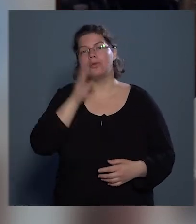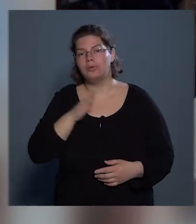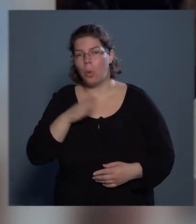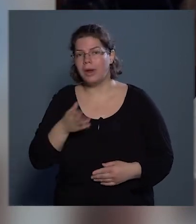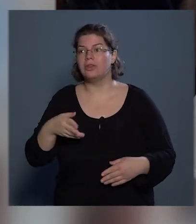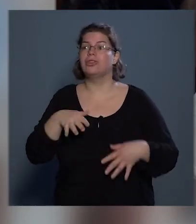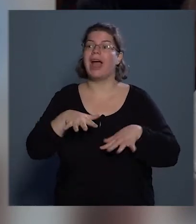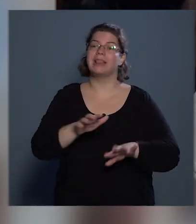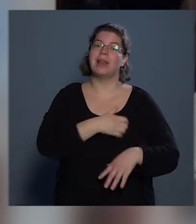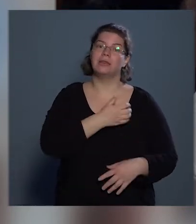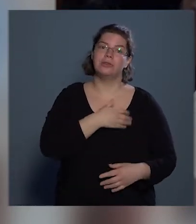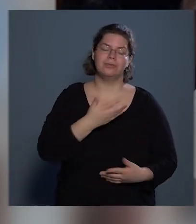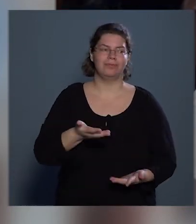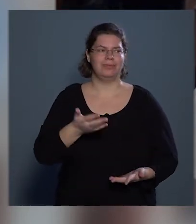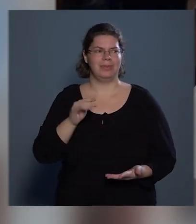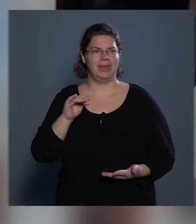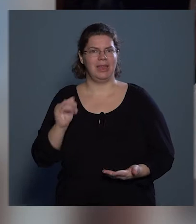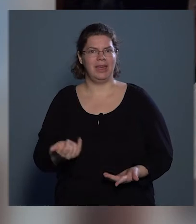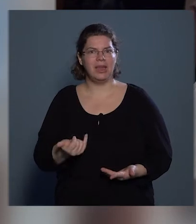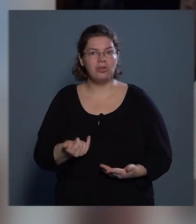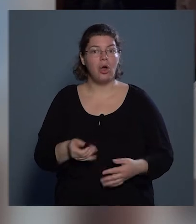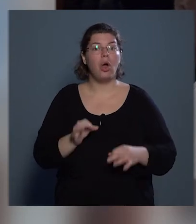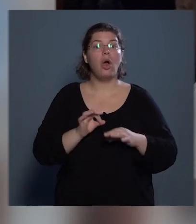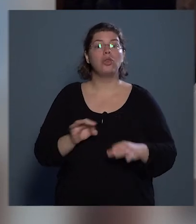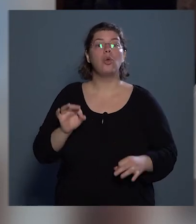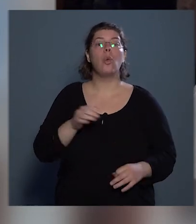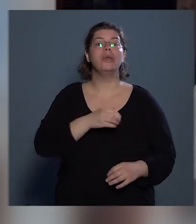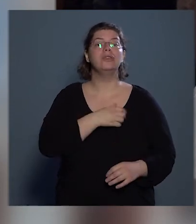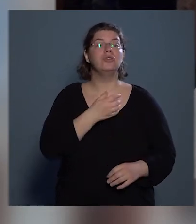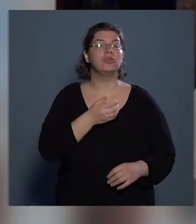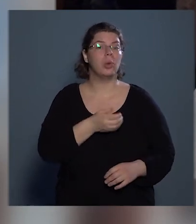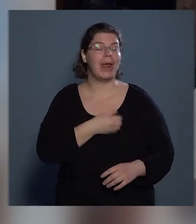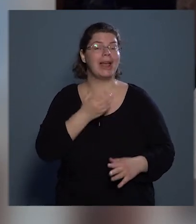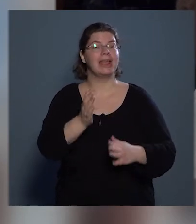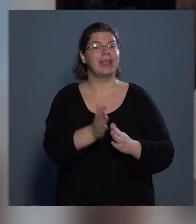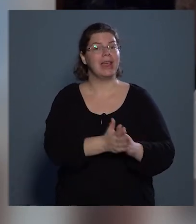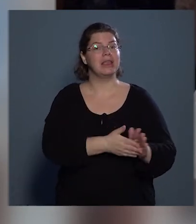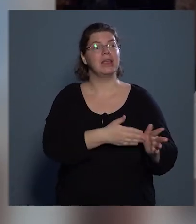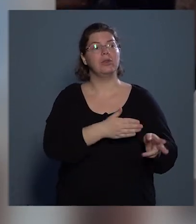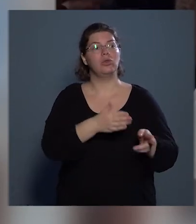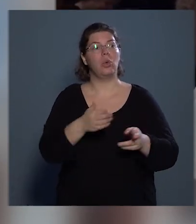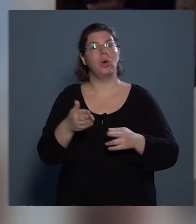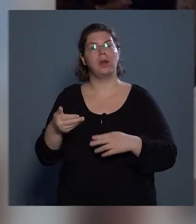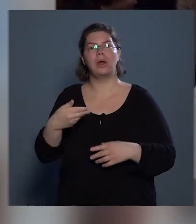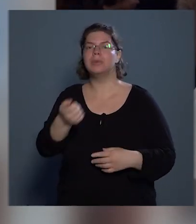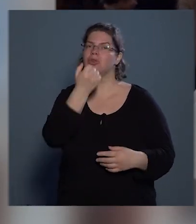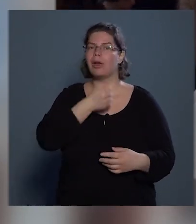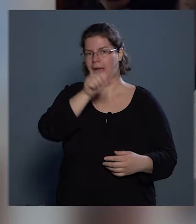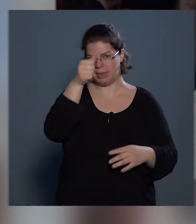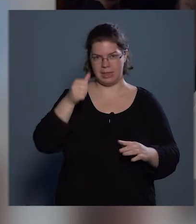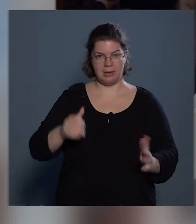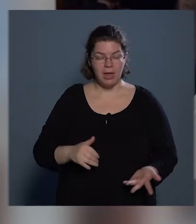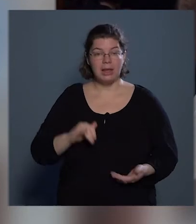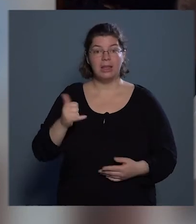általános iskola. A jó iskolák kezdték sorra kapni a nevüket, és a